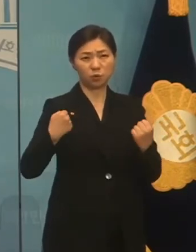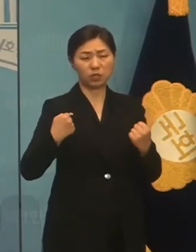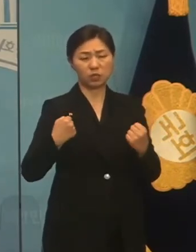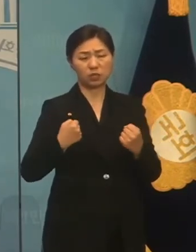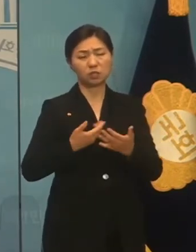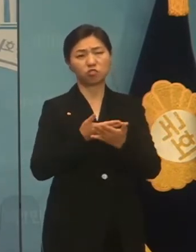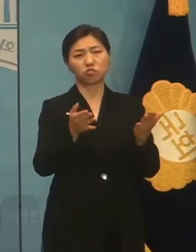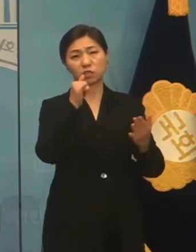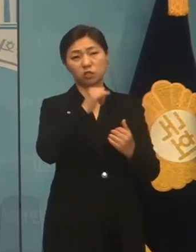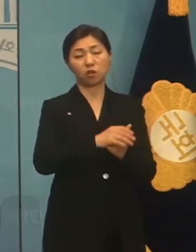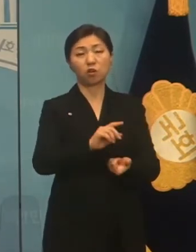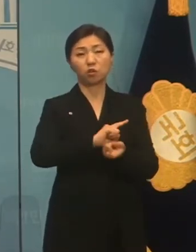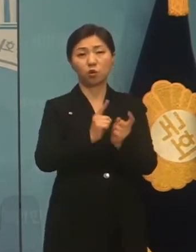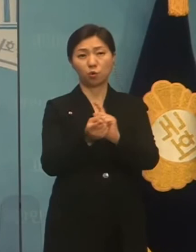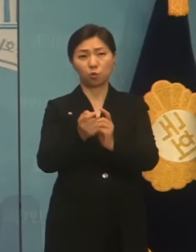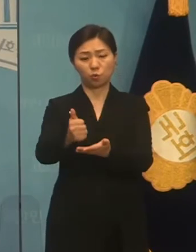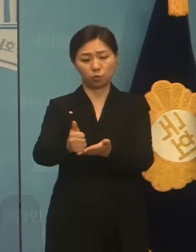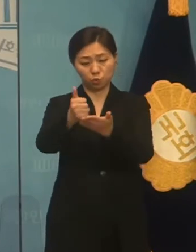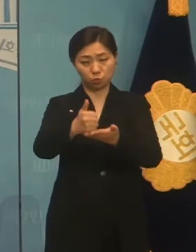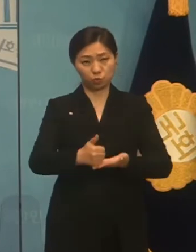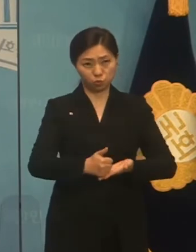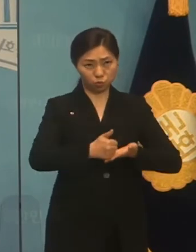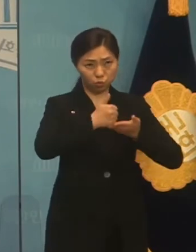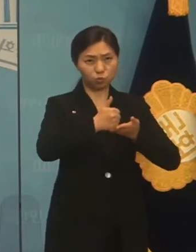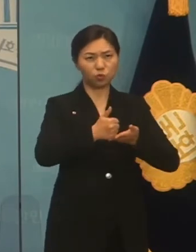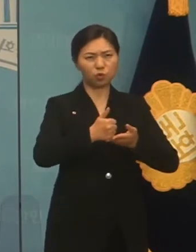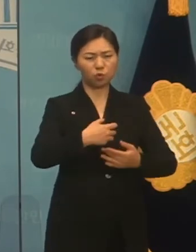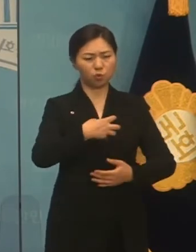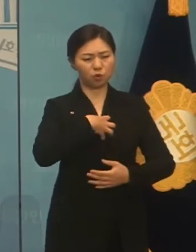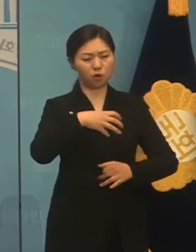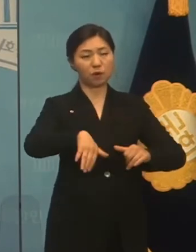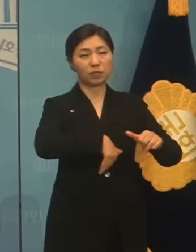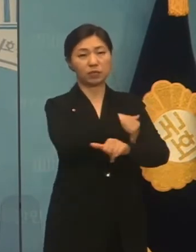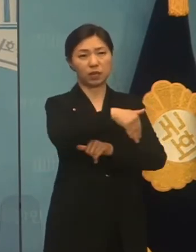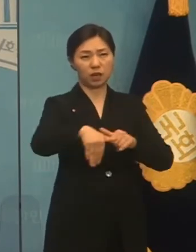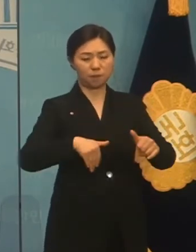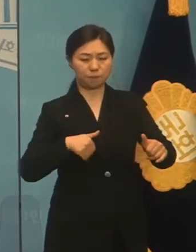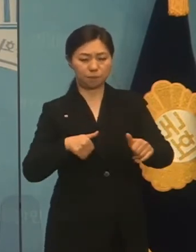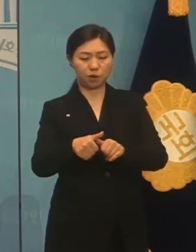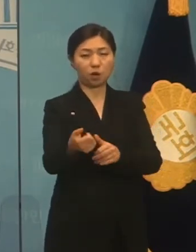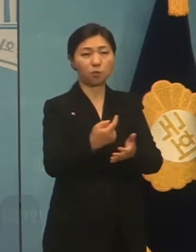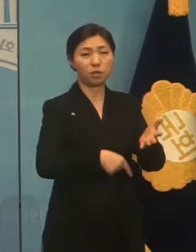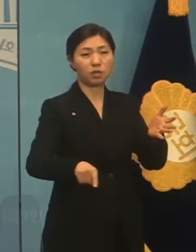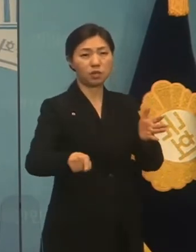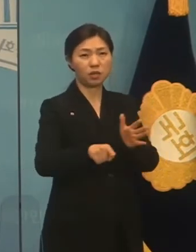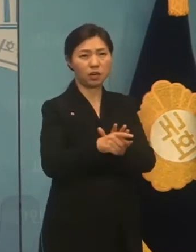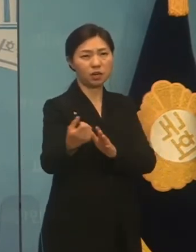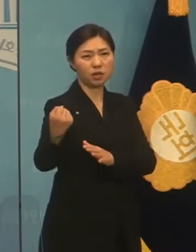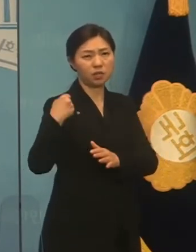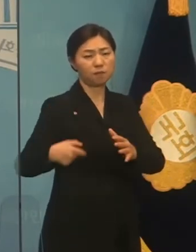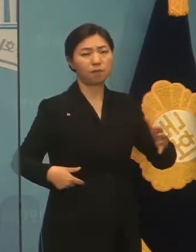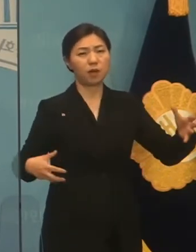우리는 서로를 존중하고 위기를 극복하기 위해 함께 힘을 모아야 합니다.